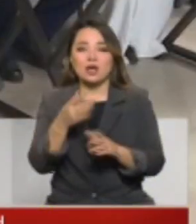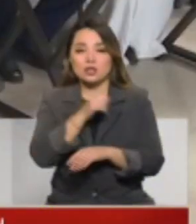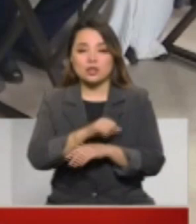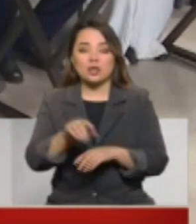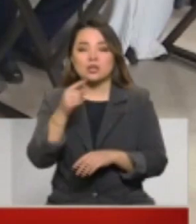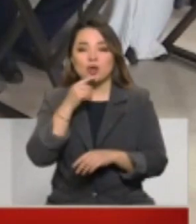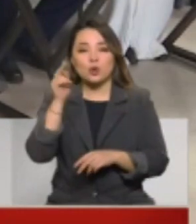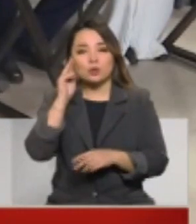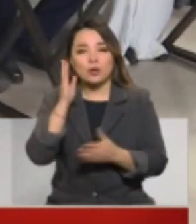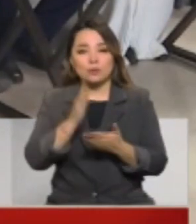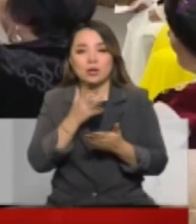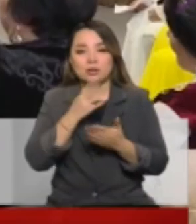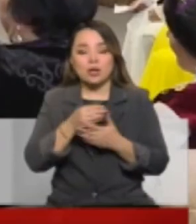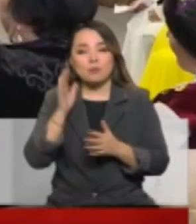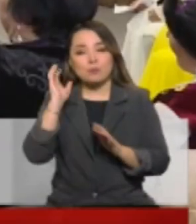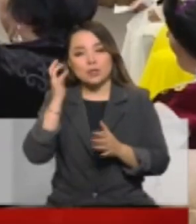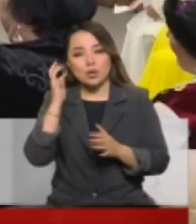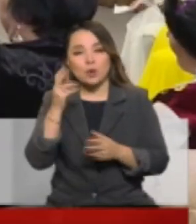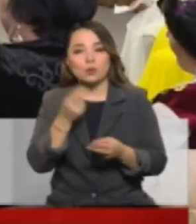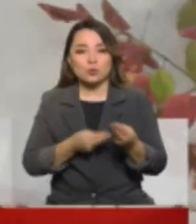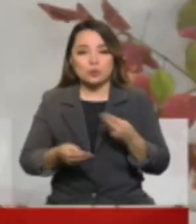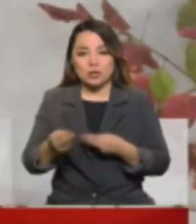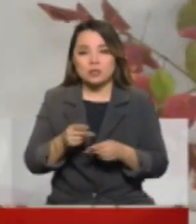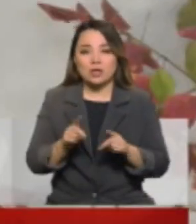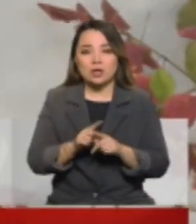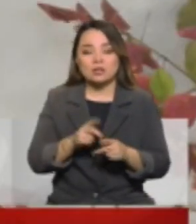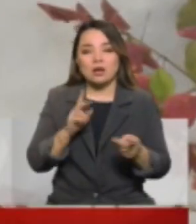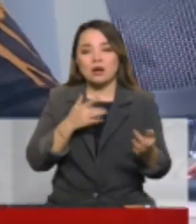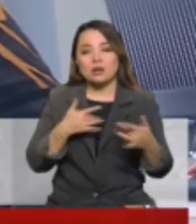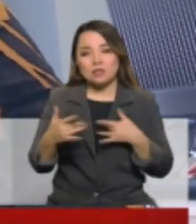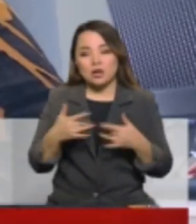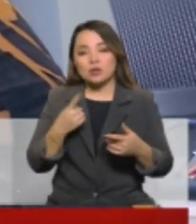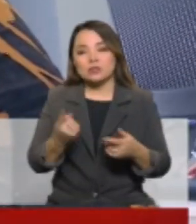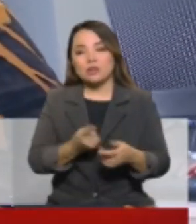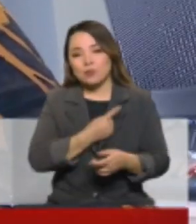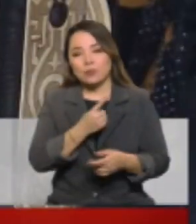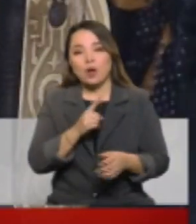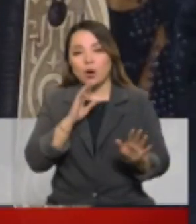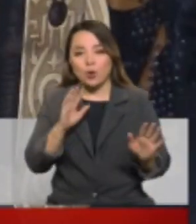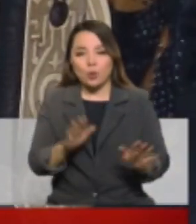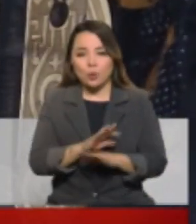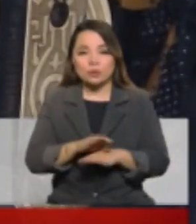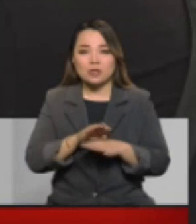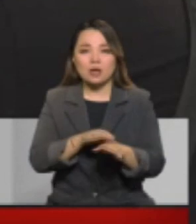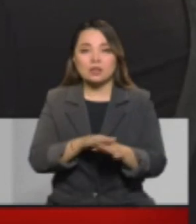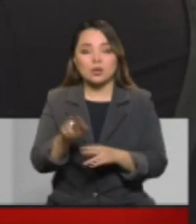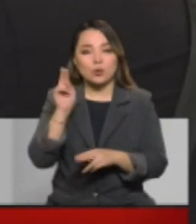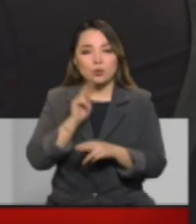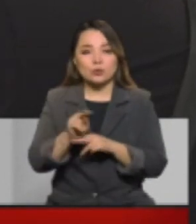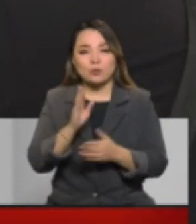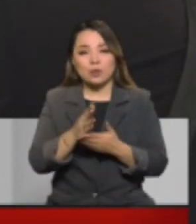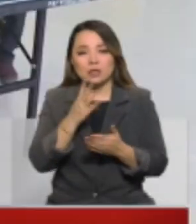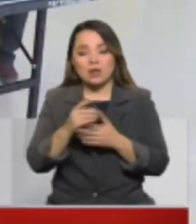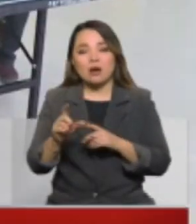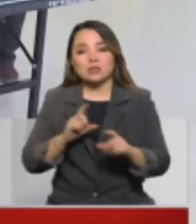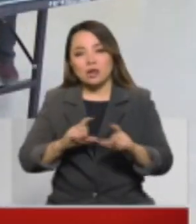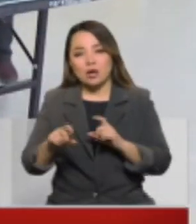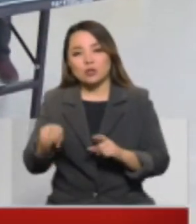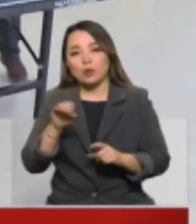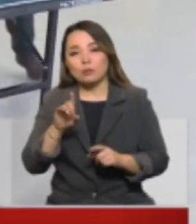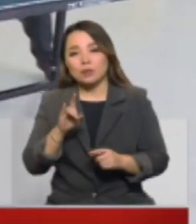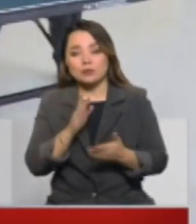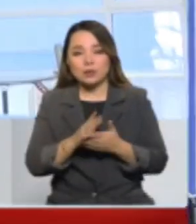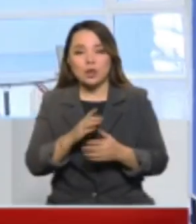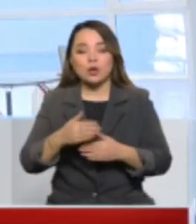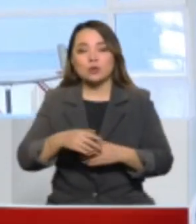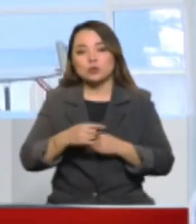жүр. Сонымен қатар орталықта психология, сурет салу, актерлік шеберлік, хор, қолданбалы өнер оқытылады. Бос уақытта шахмат, дойбы, үстел